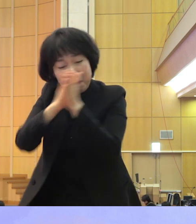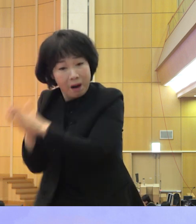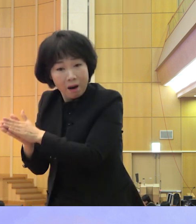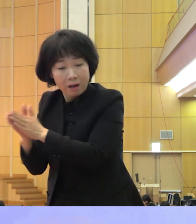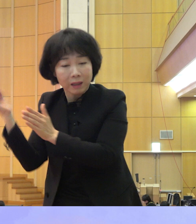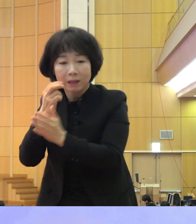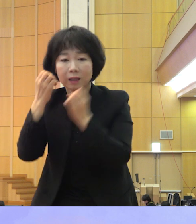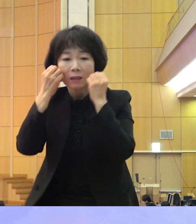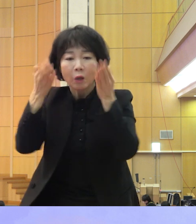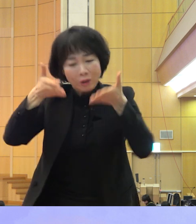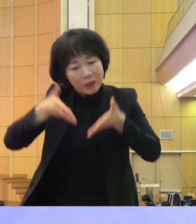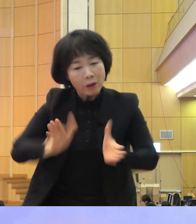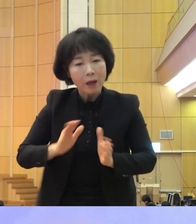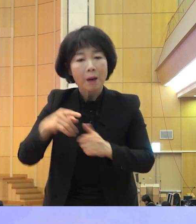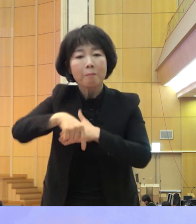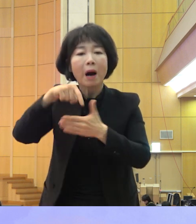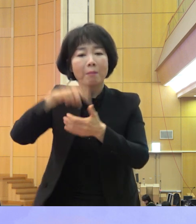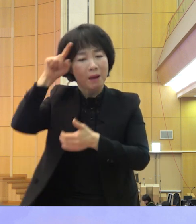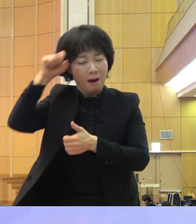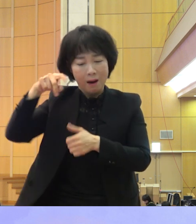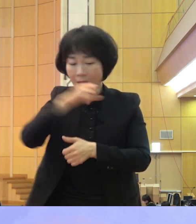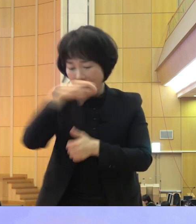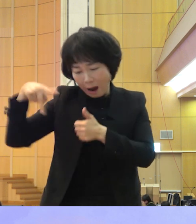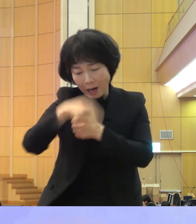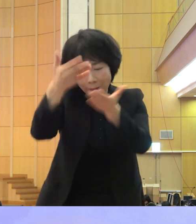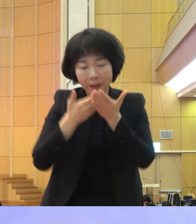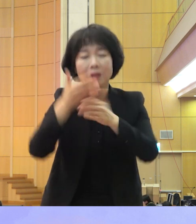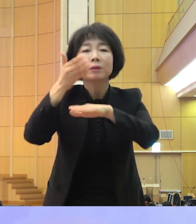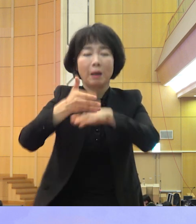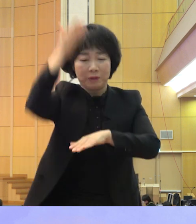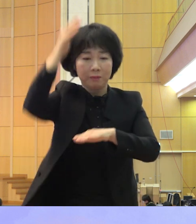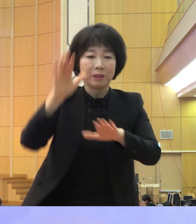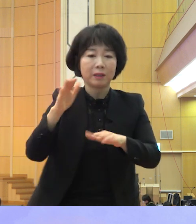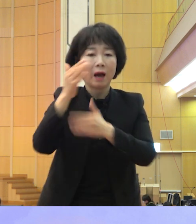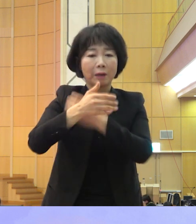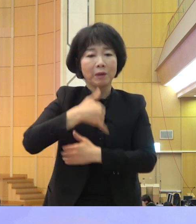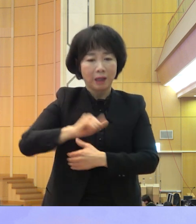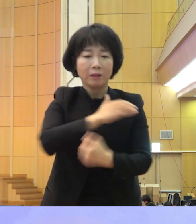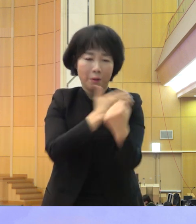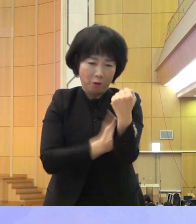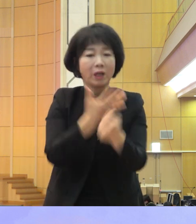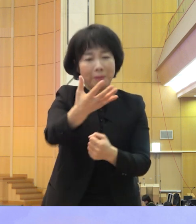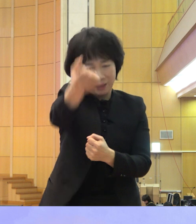거듭나게 하여 마음의 할례를 받게 하심을 감사합니다. 이제 하나님의 자녀가